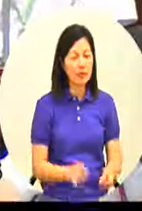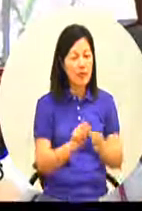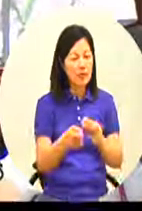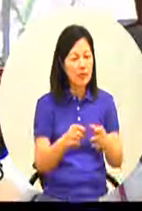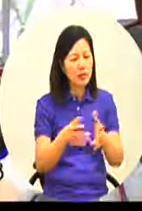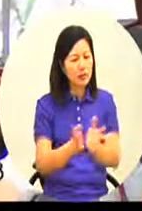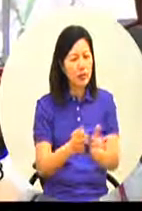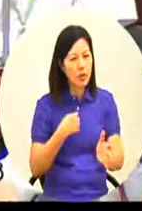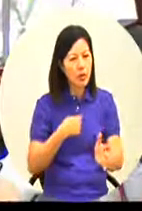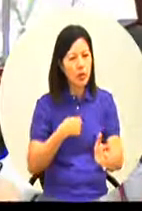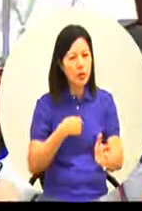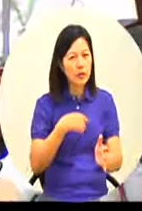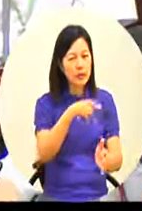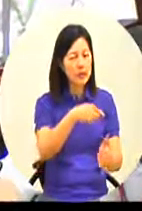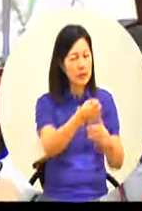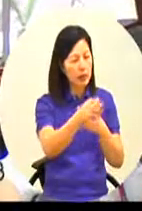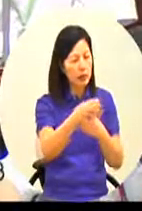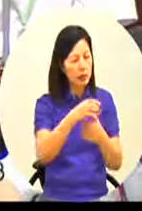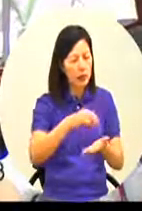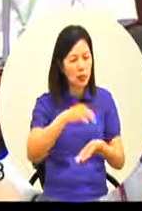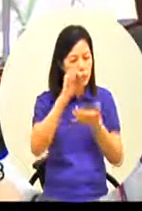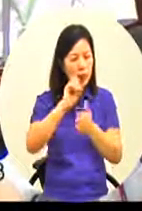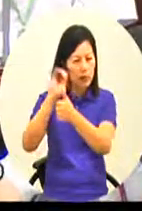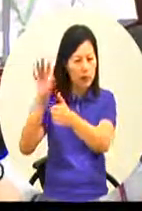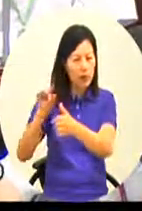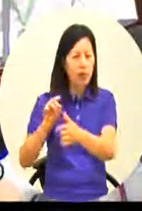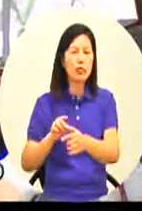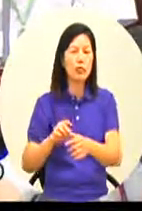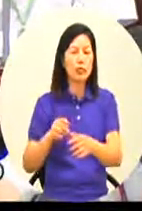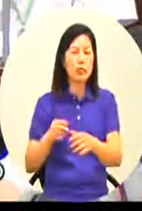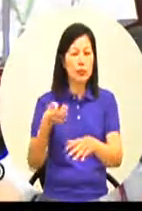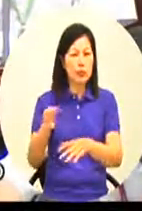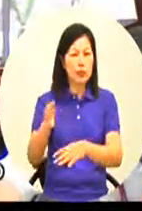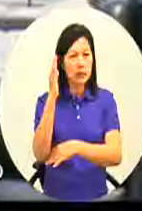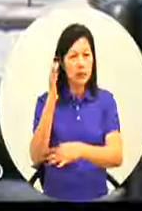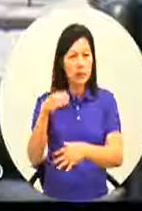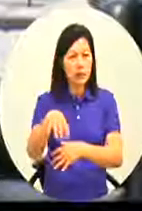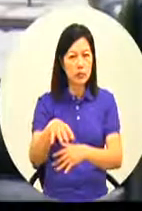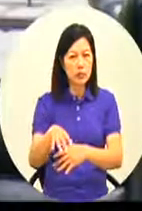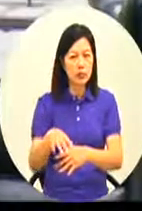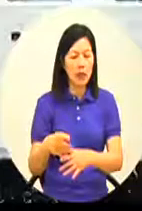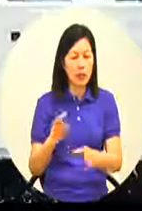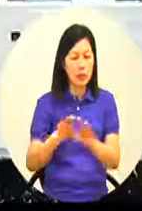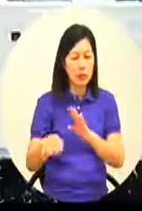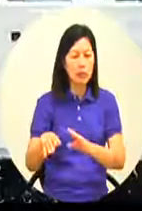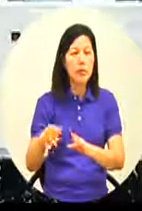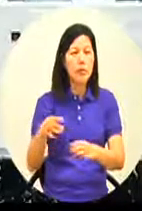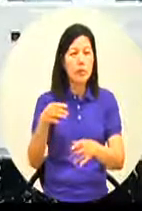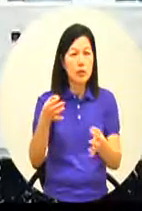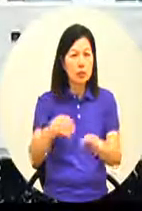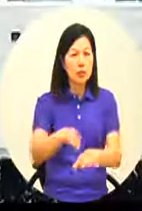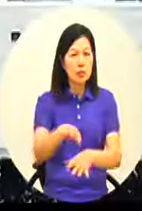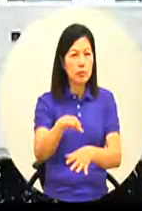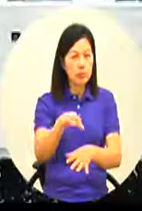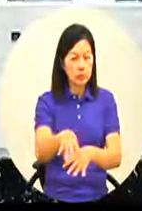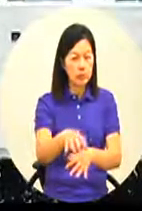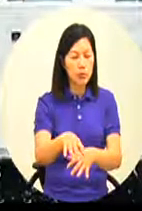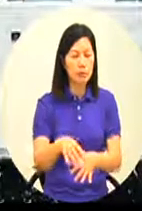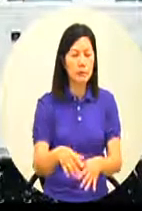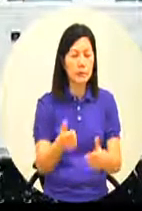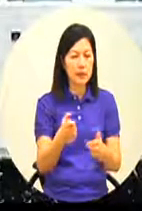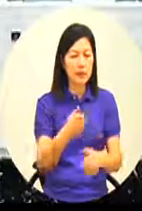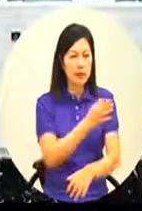会跟把这意见反映给这个财政局跟税监处。 谢谢陈议员的发言哈。